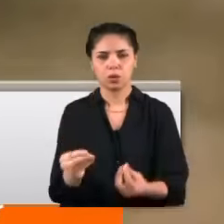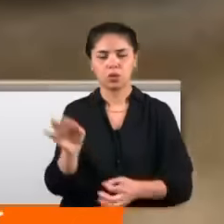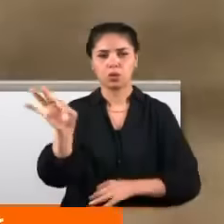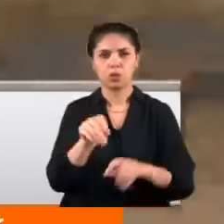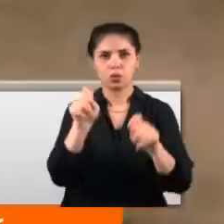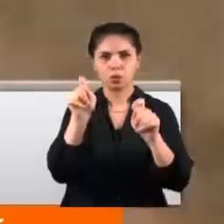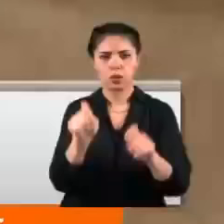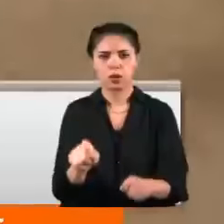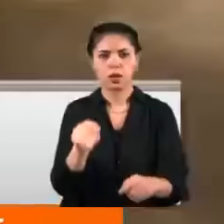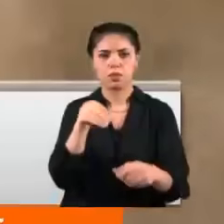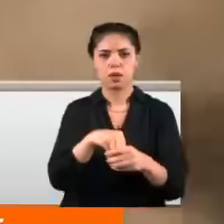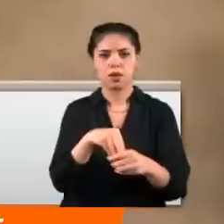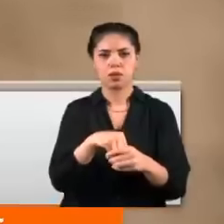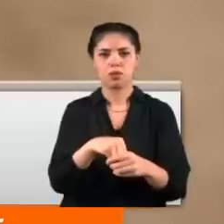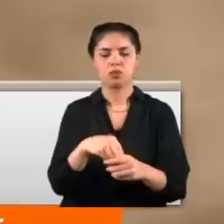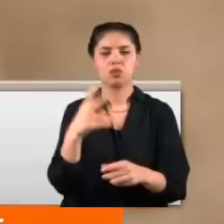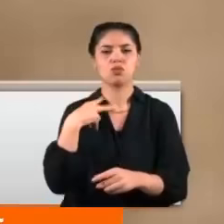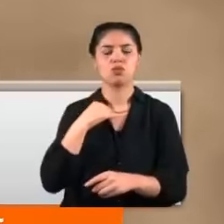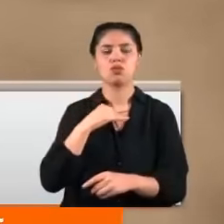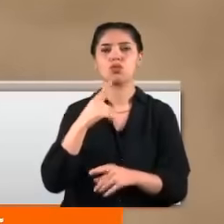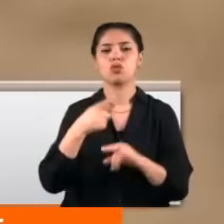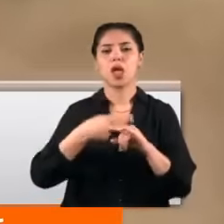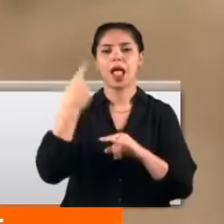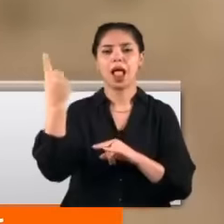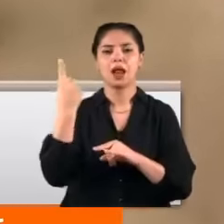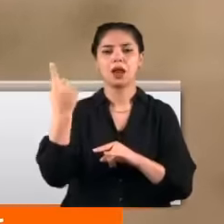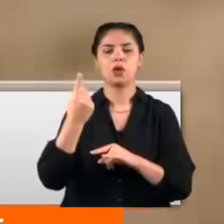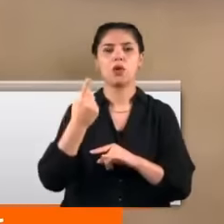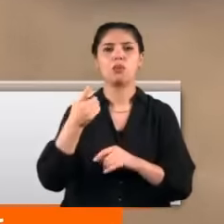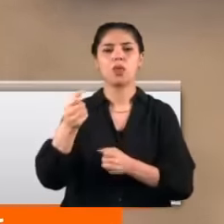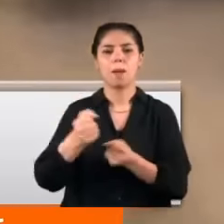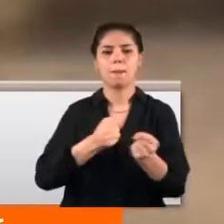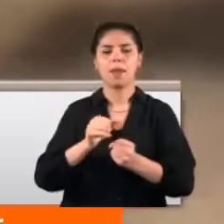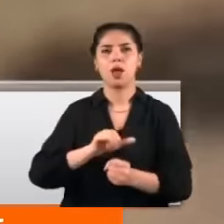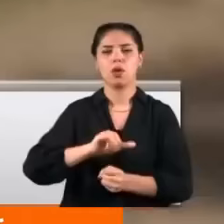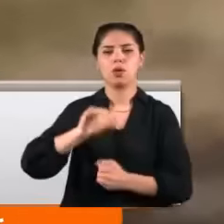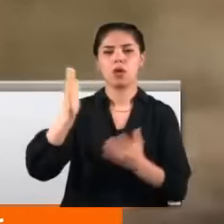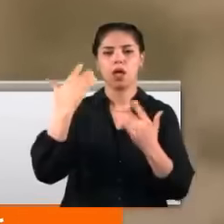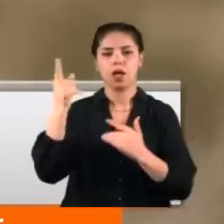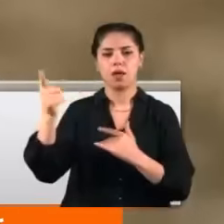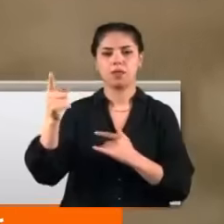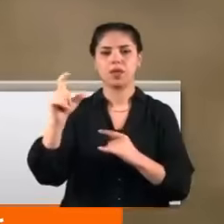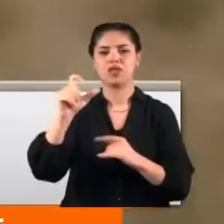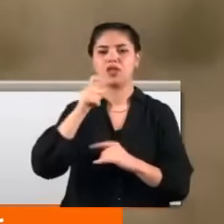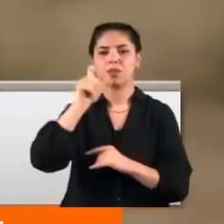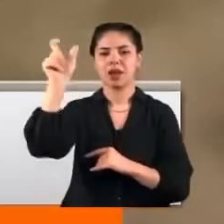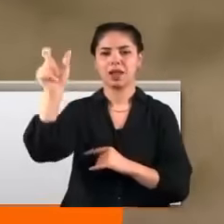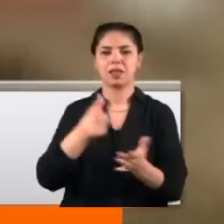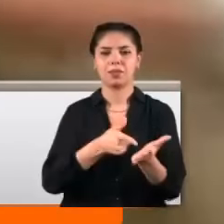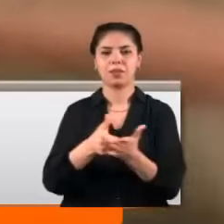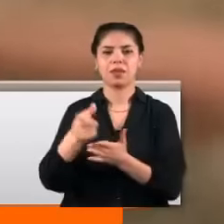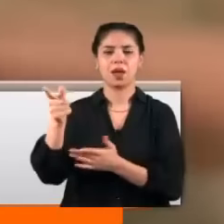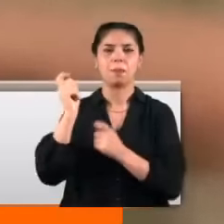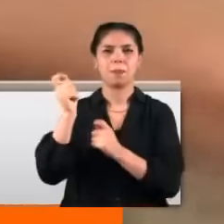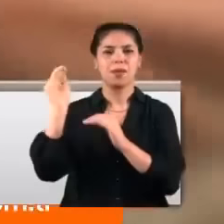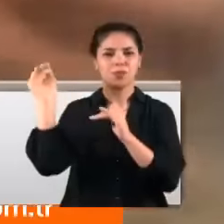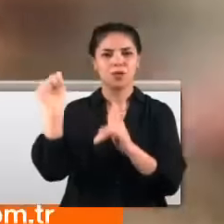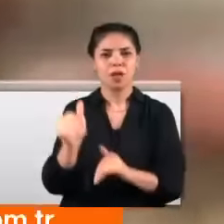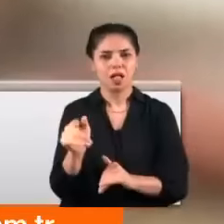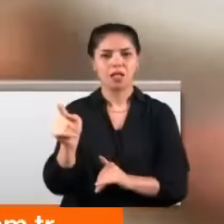altına alabilmek için Rus helikopter pilotu da havadaydı. Teknik bir arızadan ötürü Cemil Gümüş'ün tarlasına zorunlu iniş